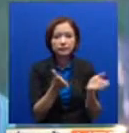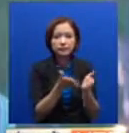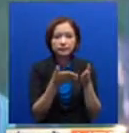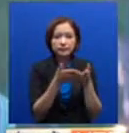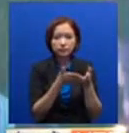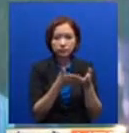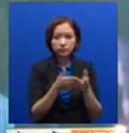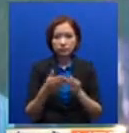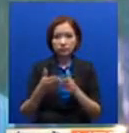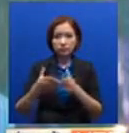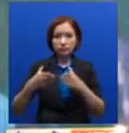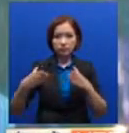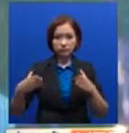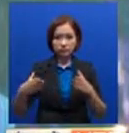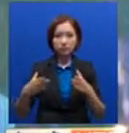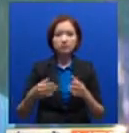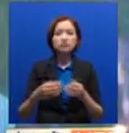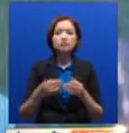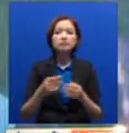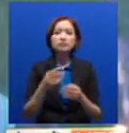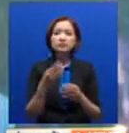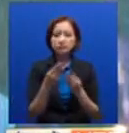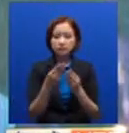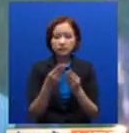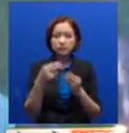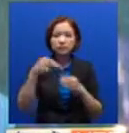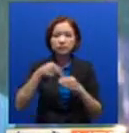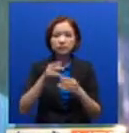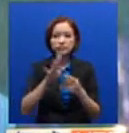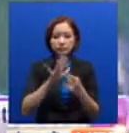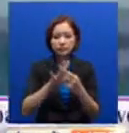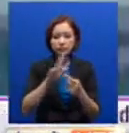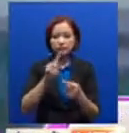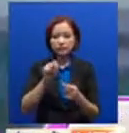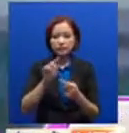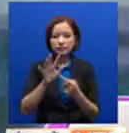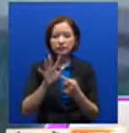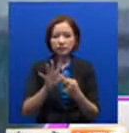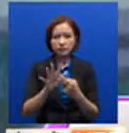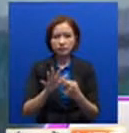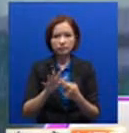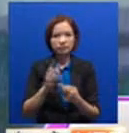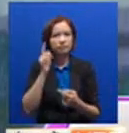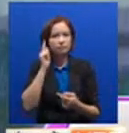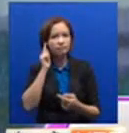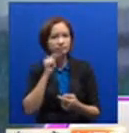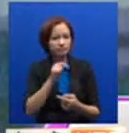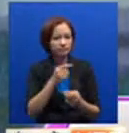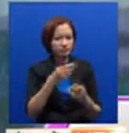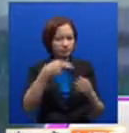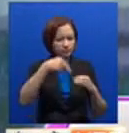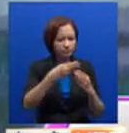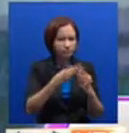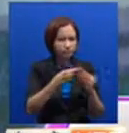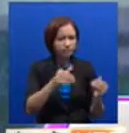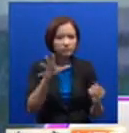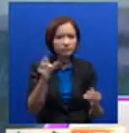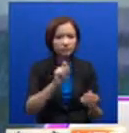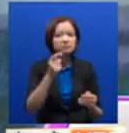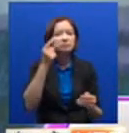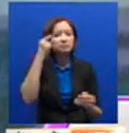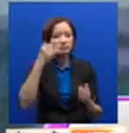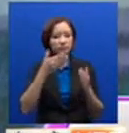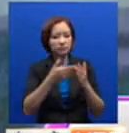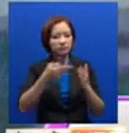เรือพาณิชย์ขนาดใหญ่จะใช้น้ำมันเตาจึงไม่สามารถระบบได้ว่ามาจากเรือลำใดแต่คาดว่าอาจเกิดจากการรั่วไหลขณะที่เติม